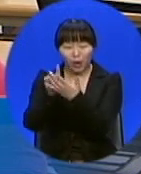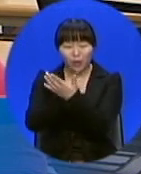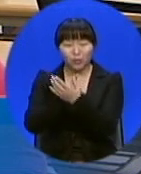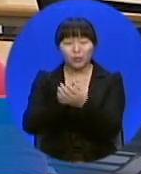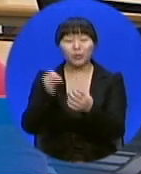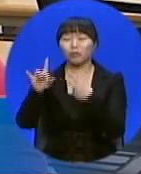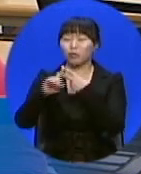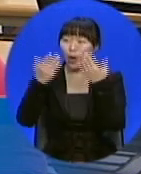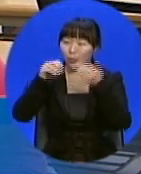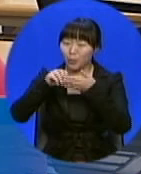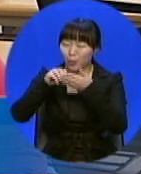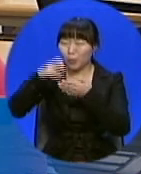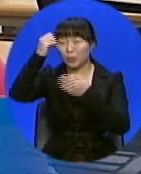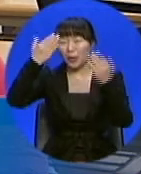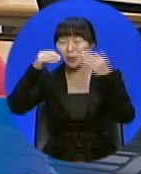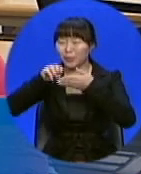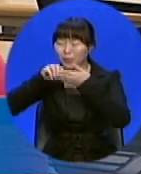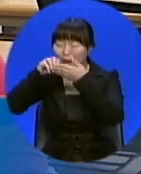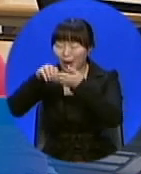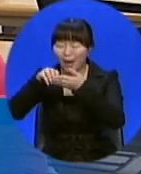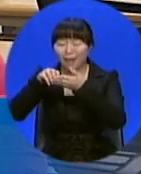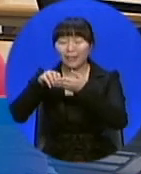중학교도 가고 고등학교도 가고